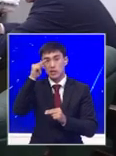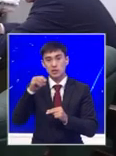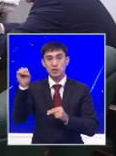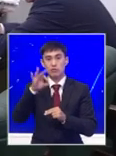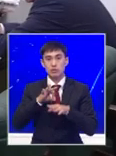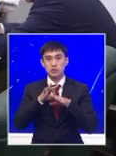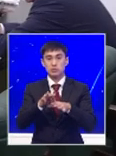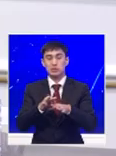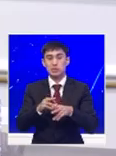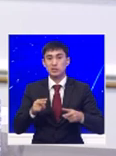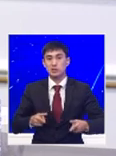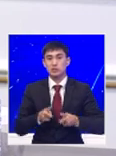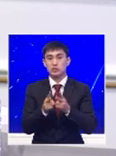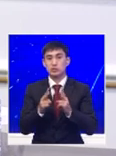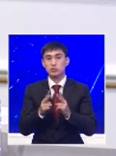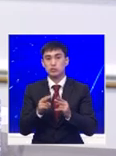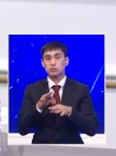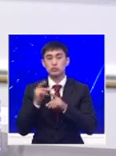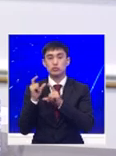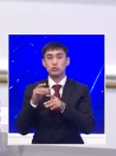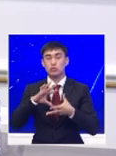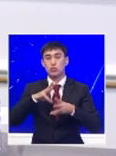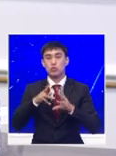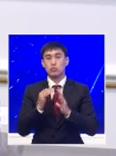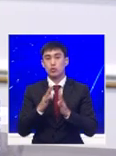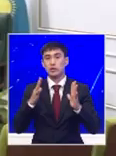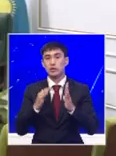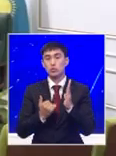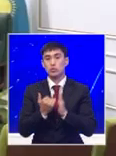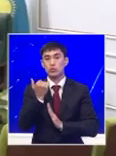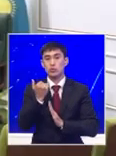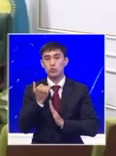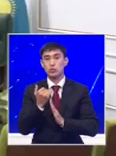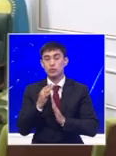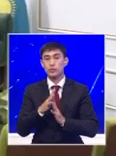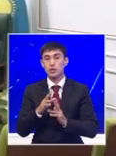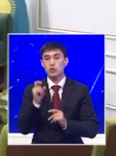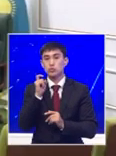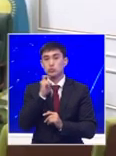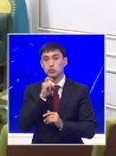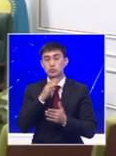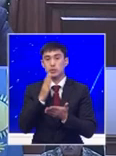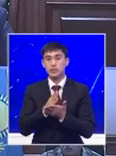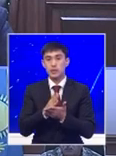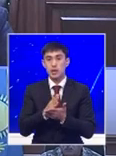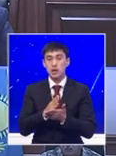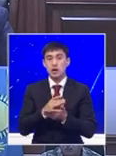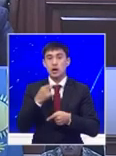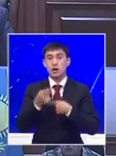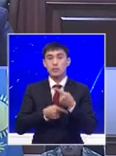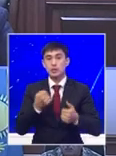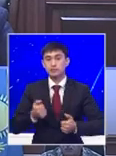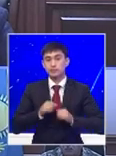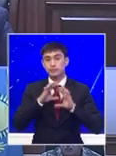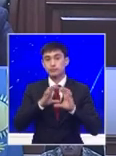Қытайдан Европаға тасымалдатын транзиттік жүктердің көлемін одан әрі арттырудың үлкен әлеуеті бар. Ағымдағы серпінді